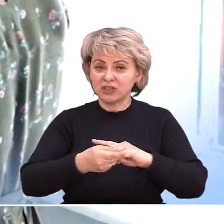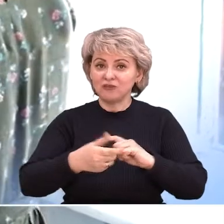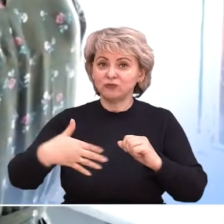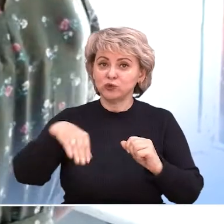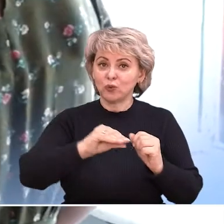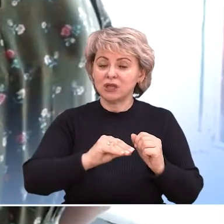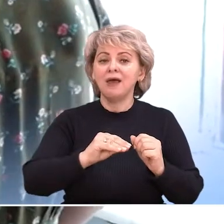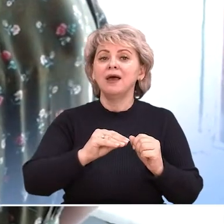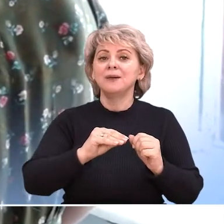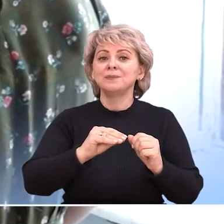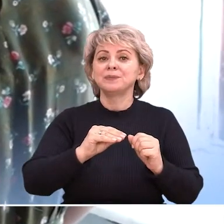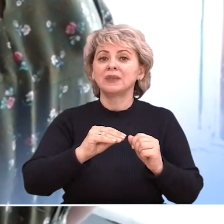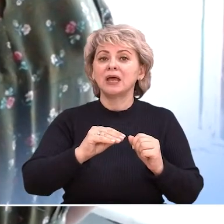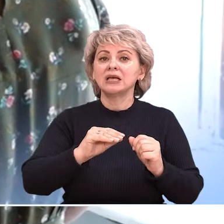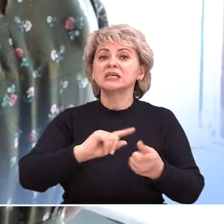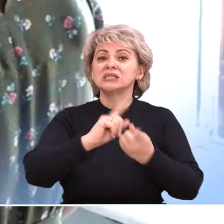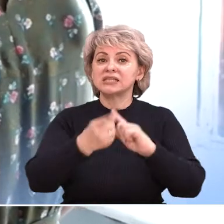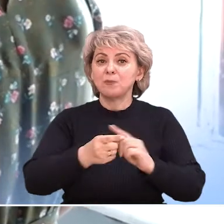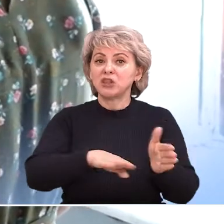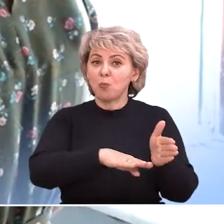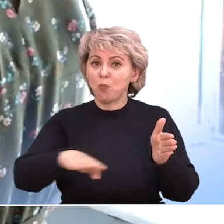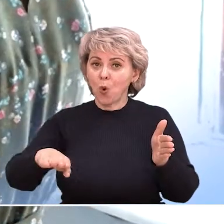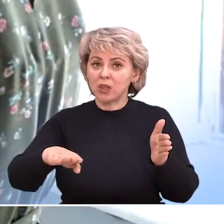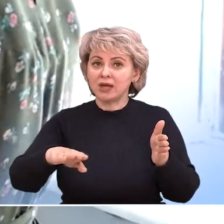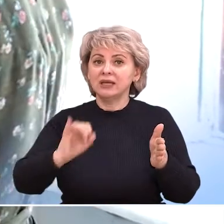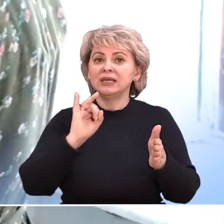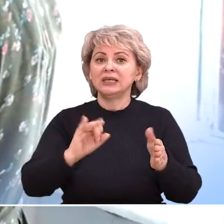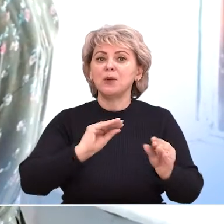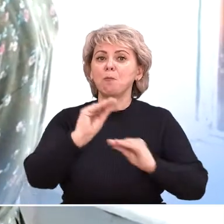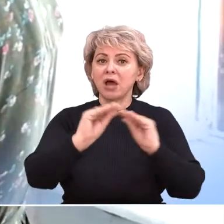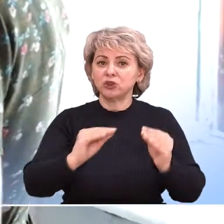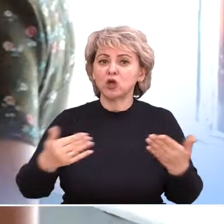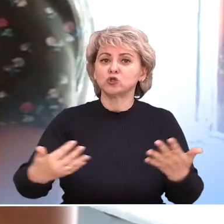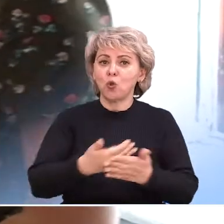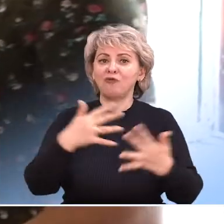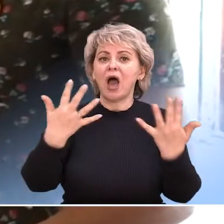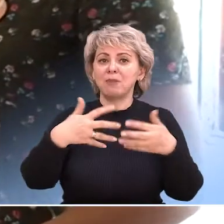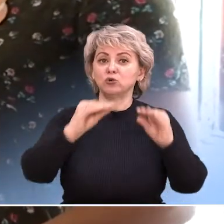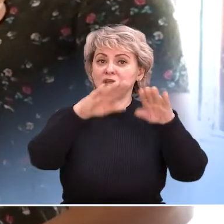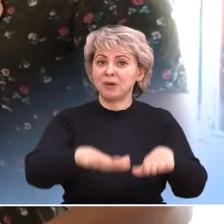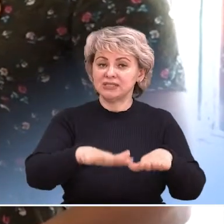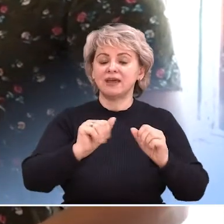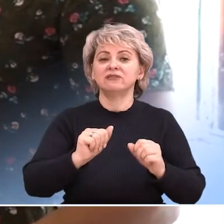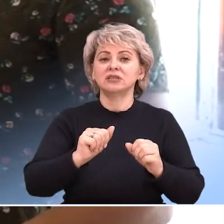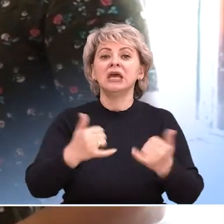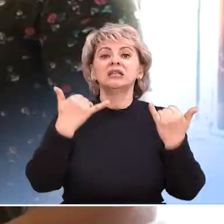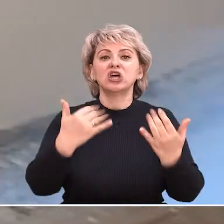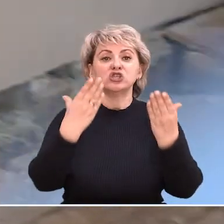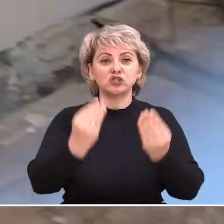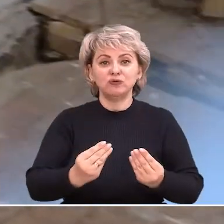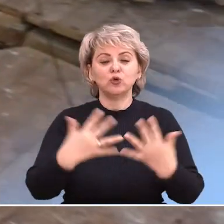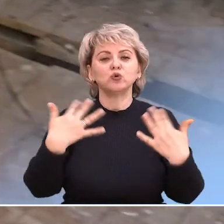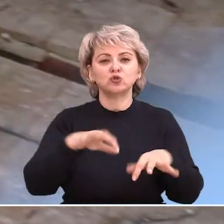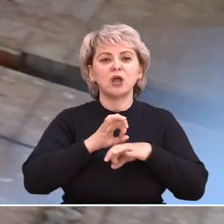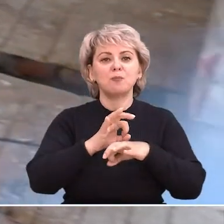замена окон, вот, замена пола и монтаж оборудования.